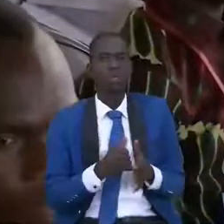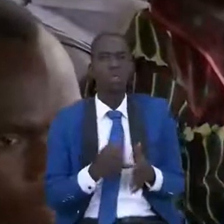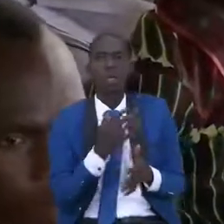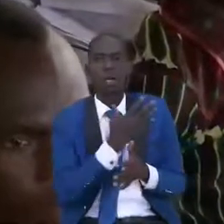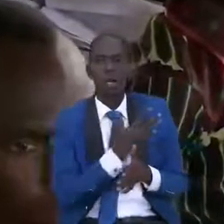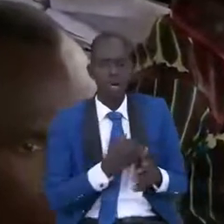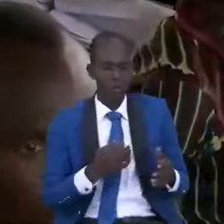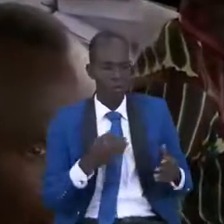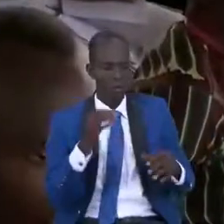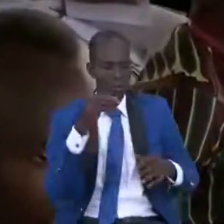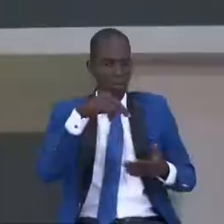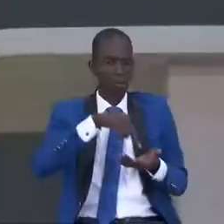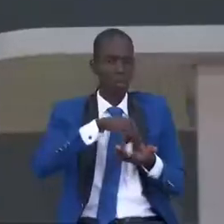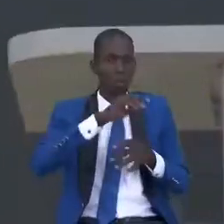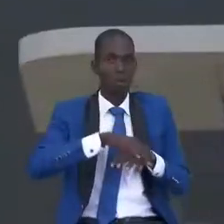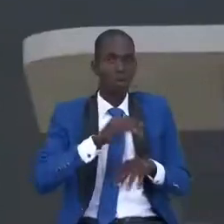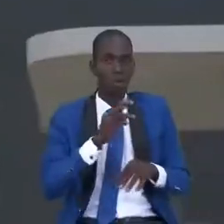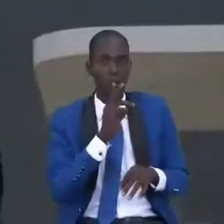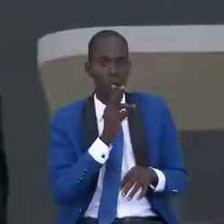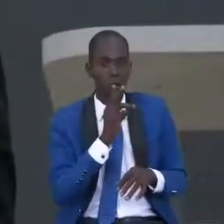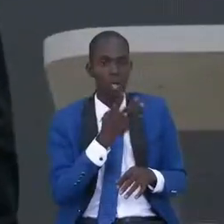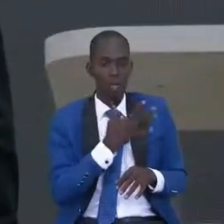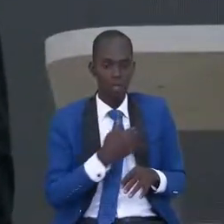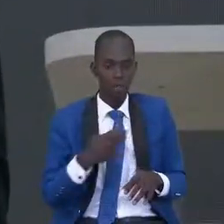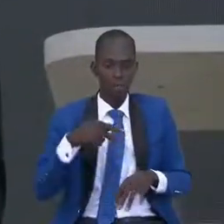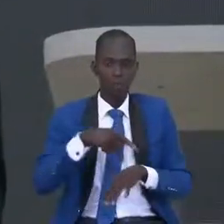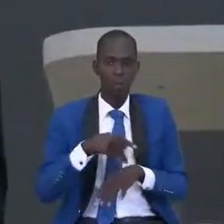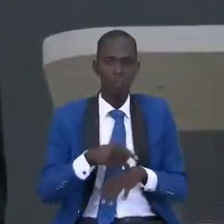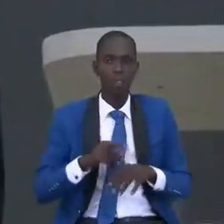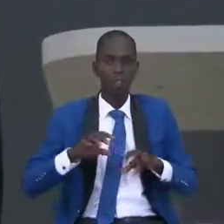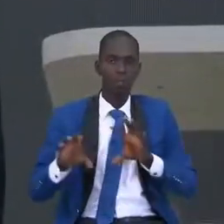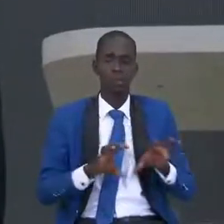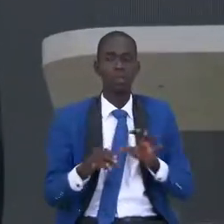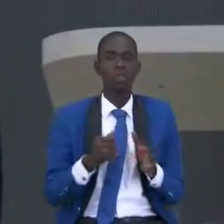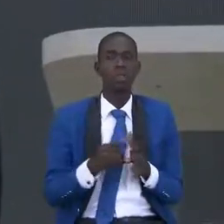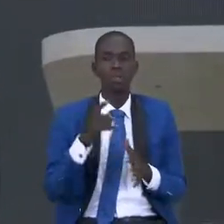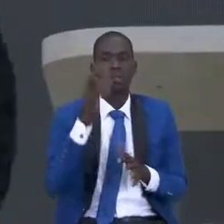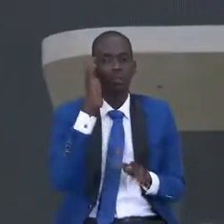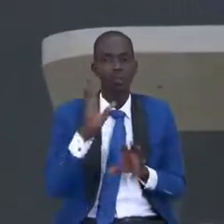Il marcha sur l'eau et il l'a fait. Tu le feras.